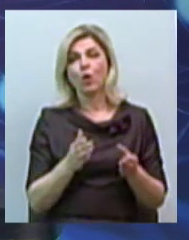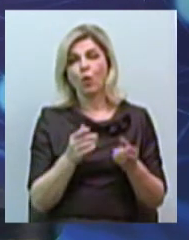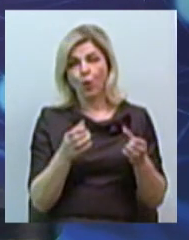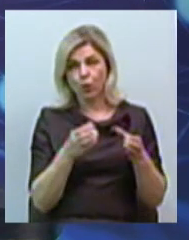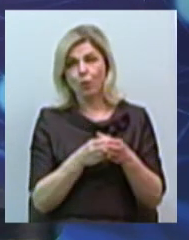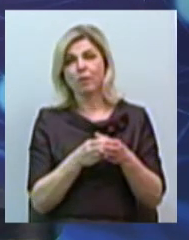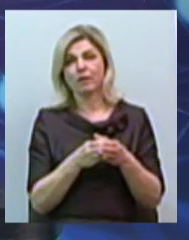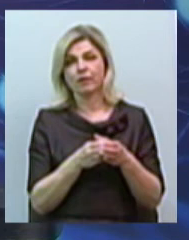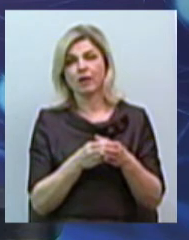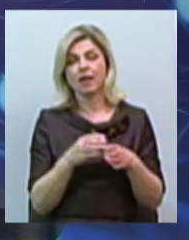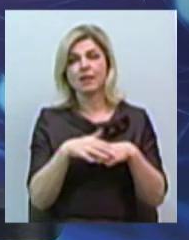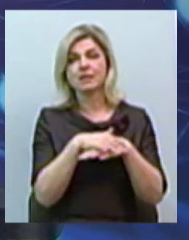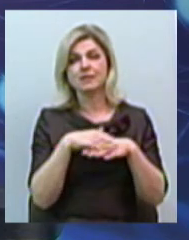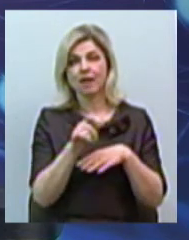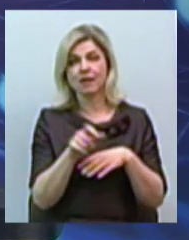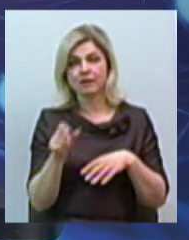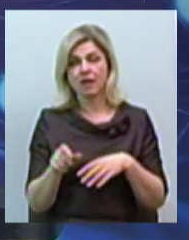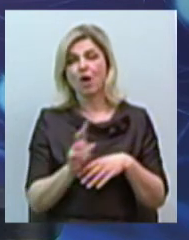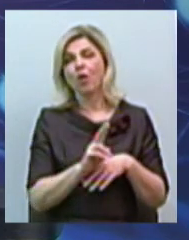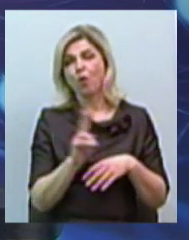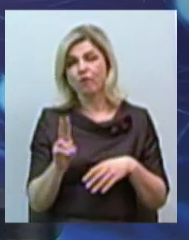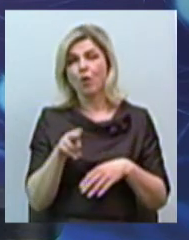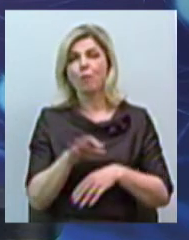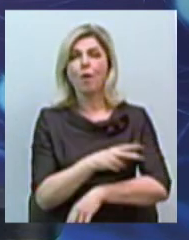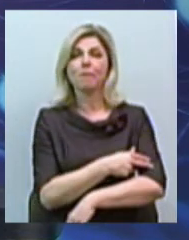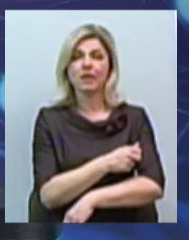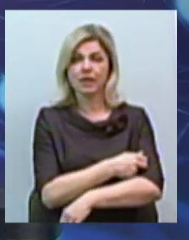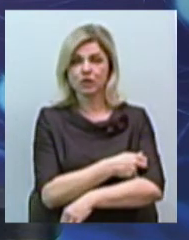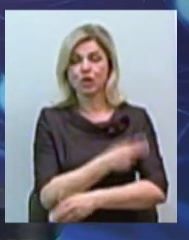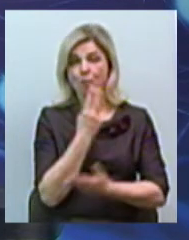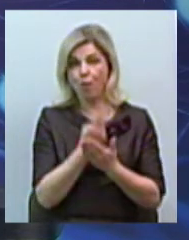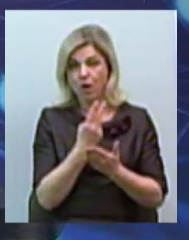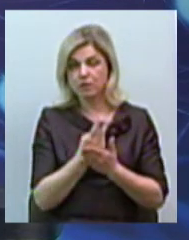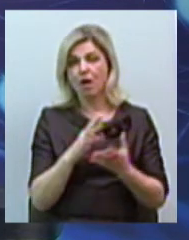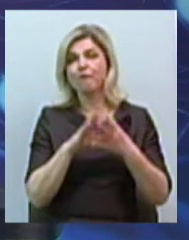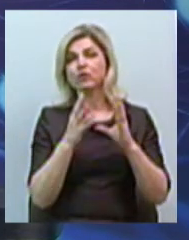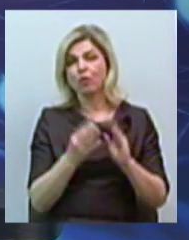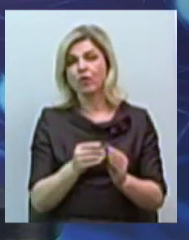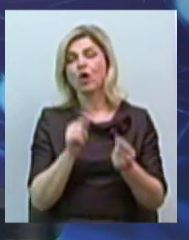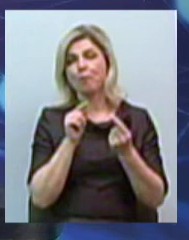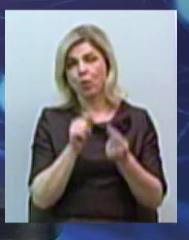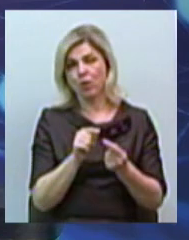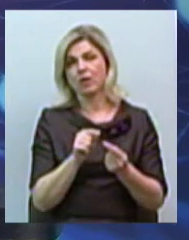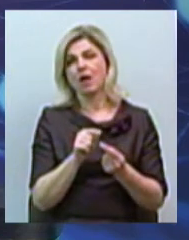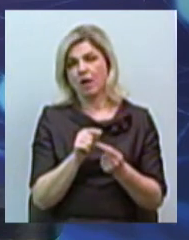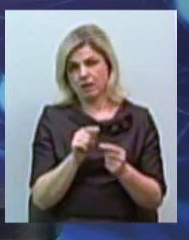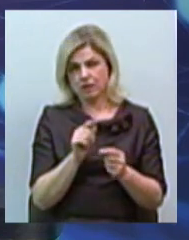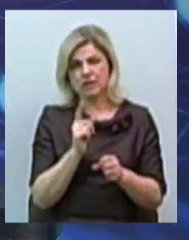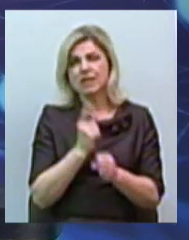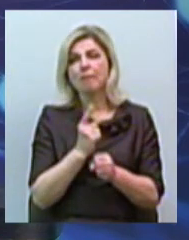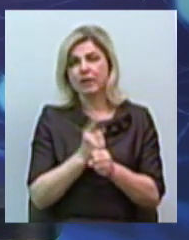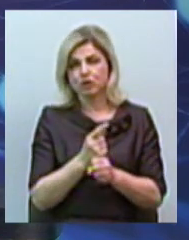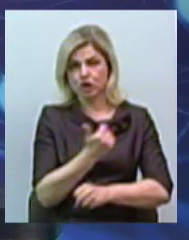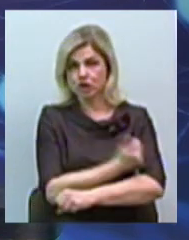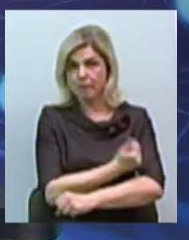групи населення, яким по медичним протипоказам взагалі протипоказано робити певне щеплення.